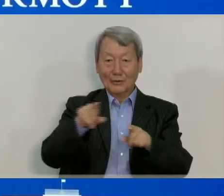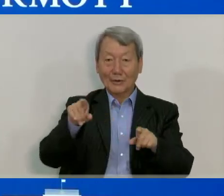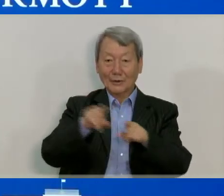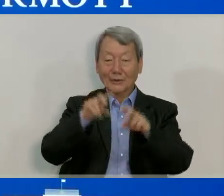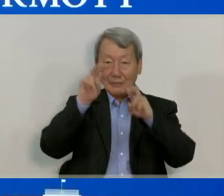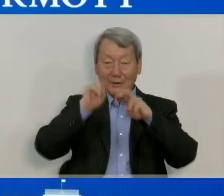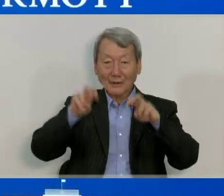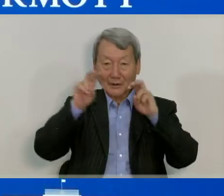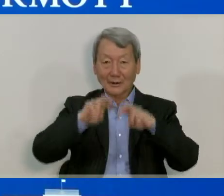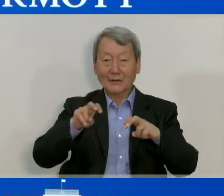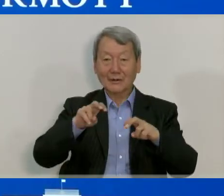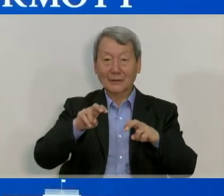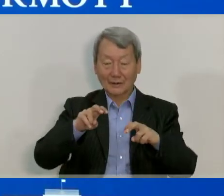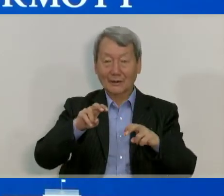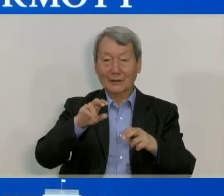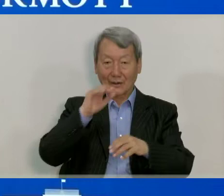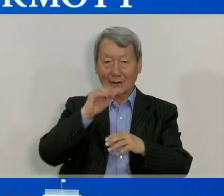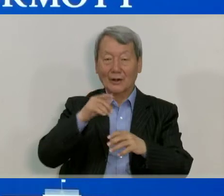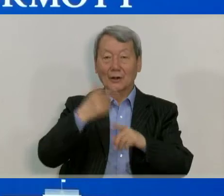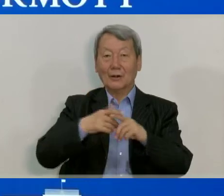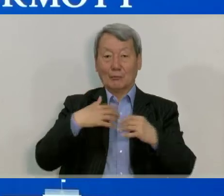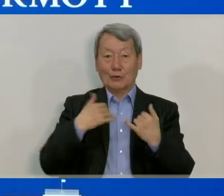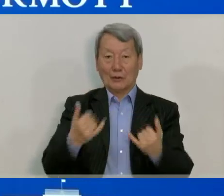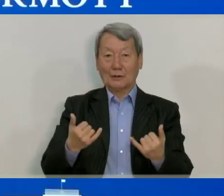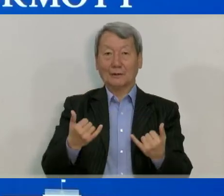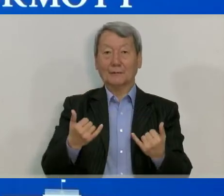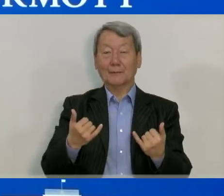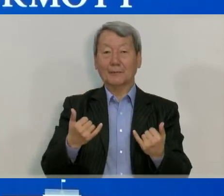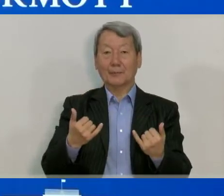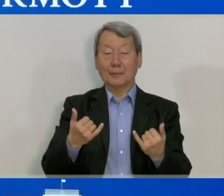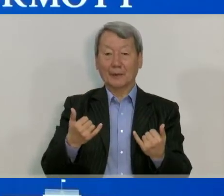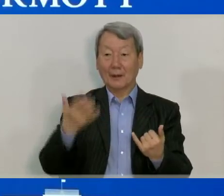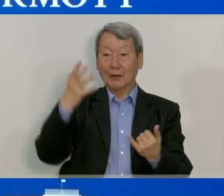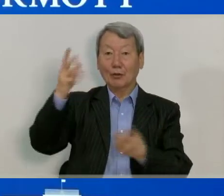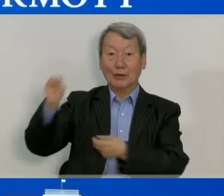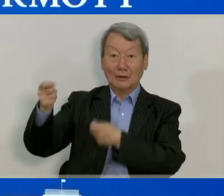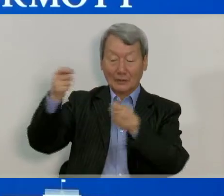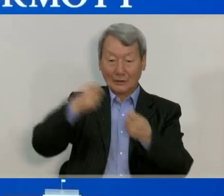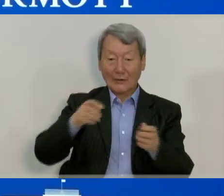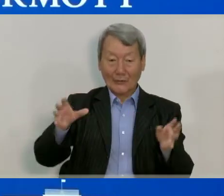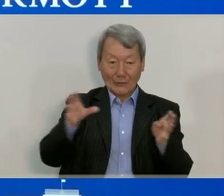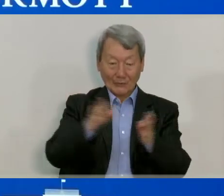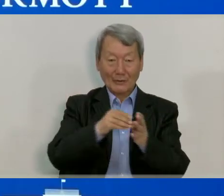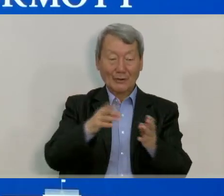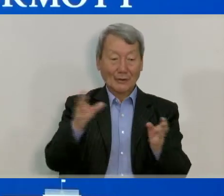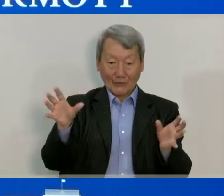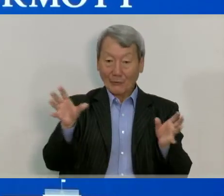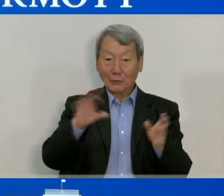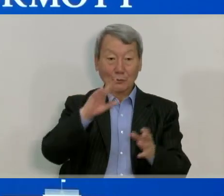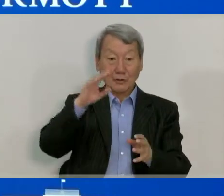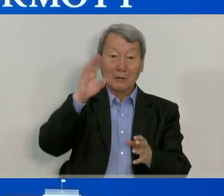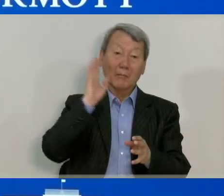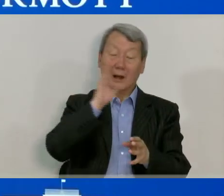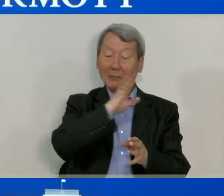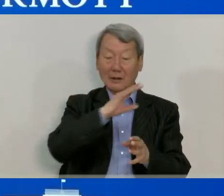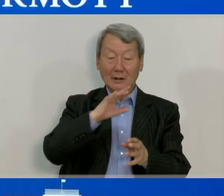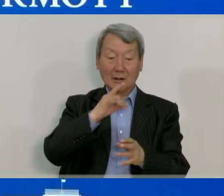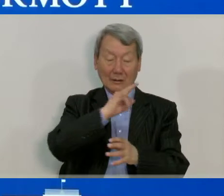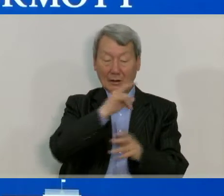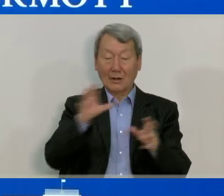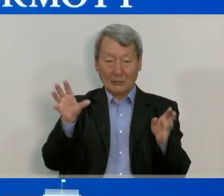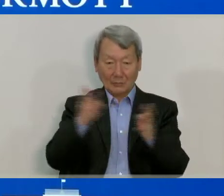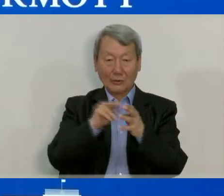кеткендиги туруп атат. Ошон үчүн деген алып келип туруп чогуу жаткызып эле чогуу дарылаш керек, анткени биздин